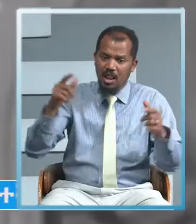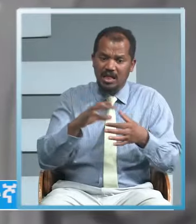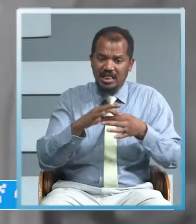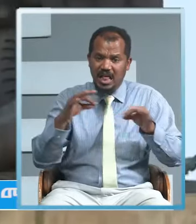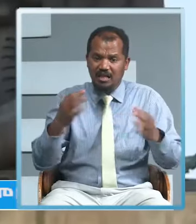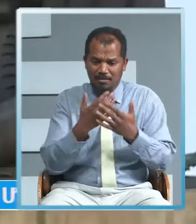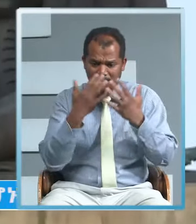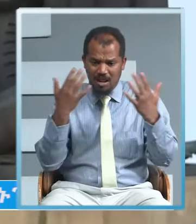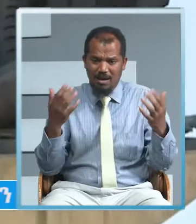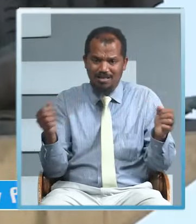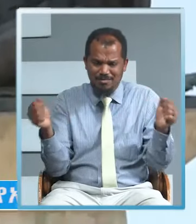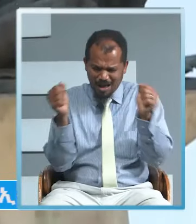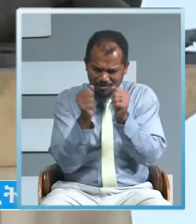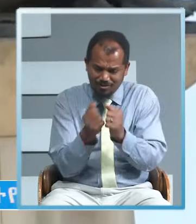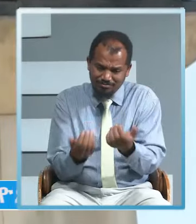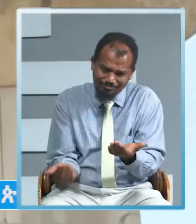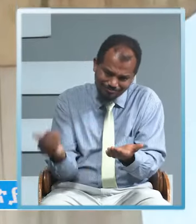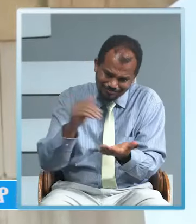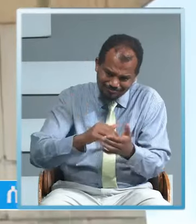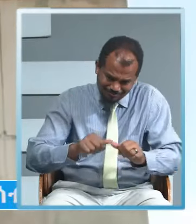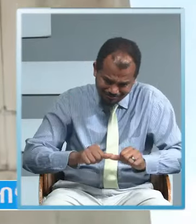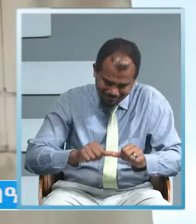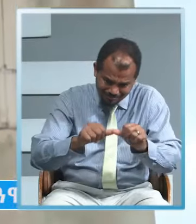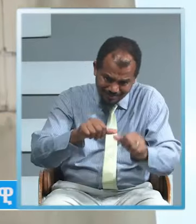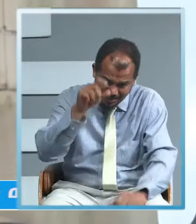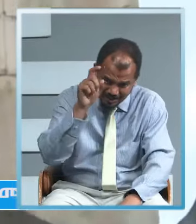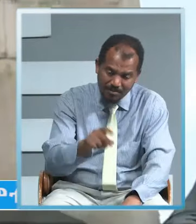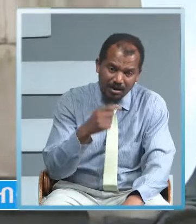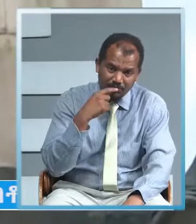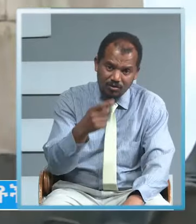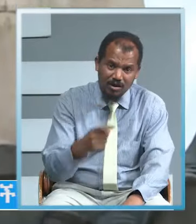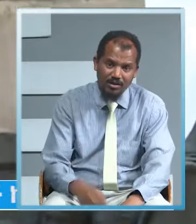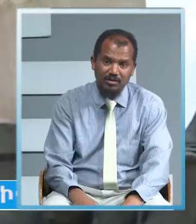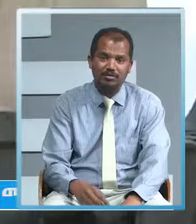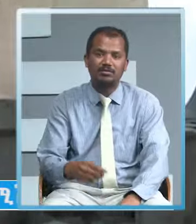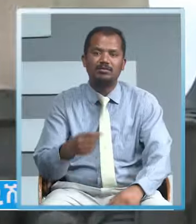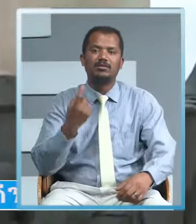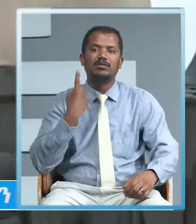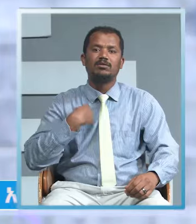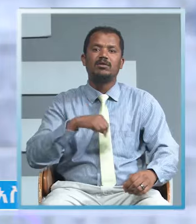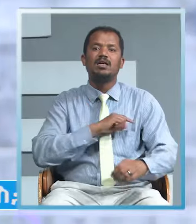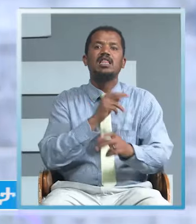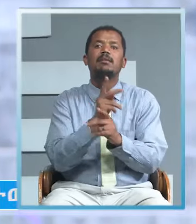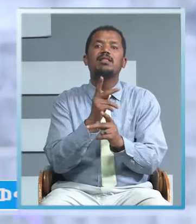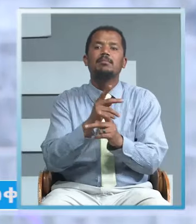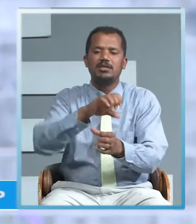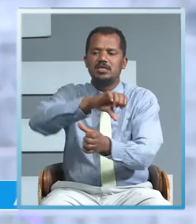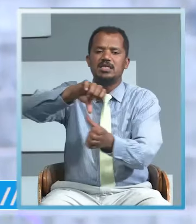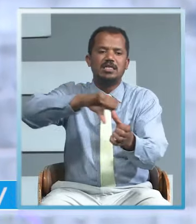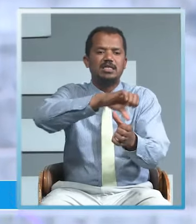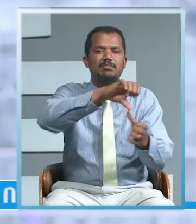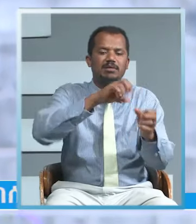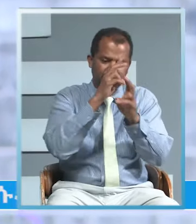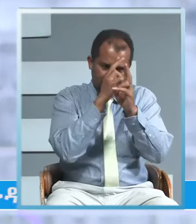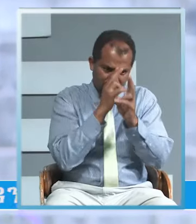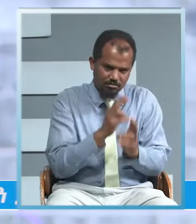ታሪክ በልማትና በአብሮነት በመድገም ሊያስቀጥለው ይገባል ሲሉም ተናግረዋል። ከኛ የሚጠበቀው እርስ በርስ መከባበር